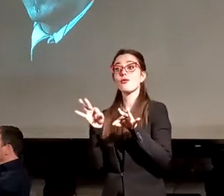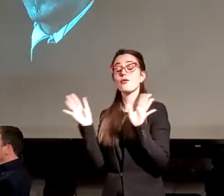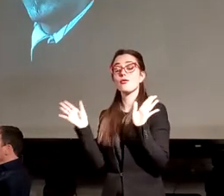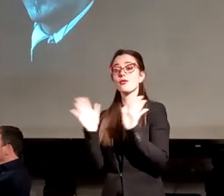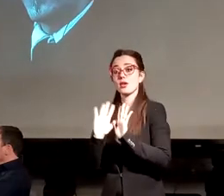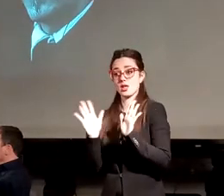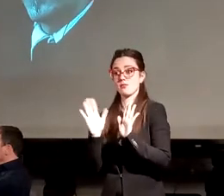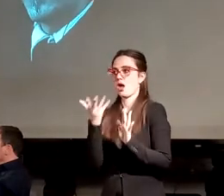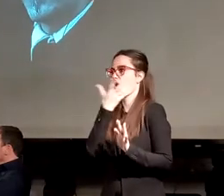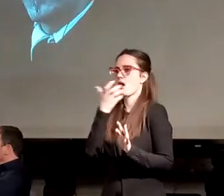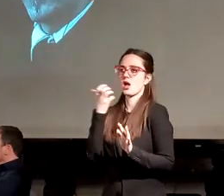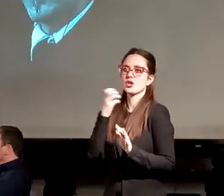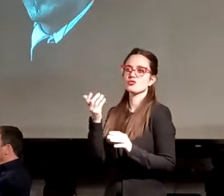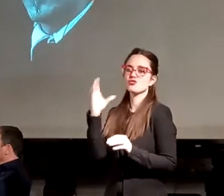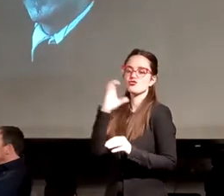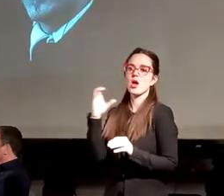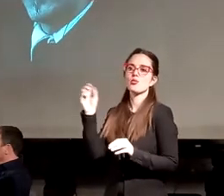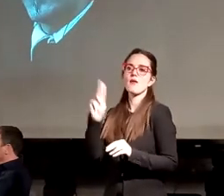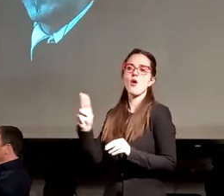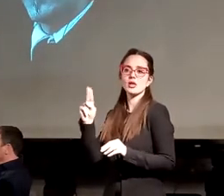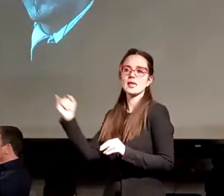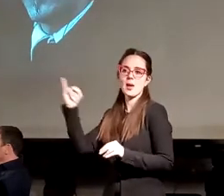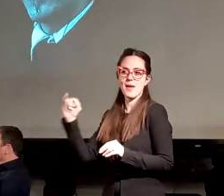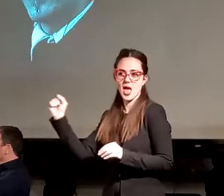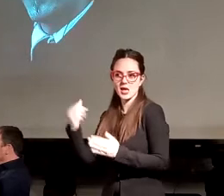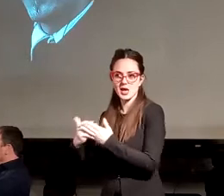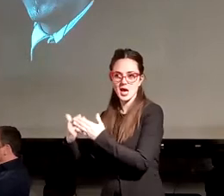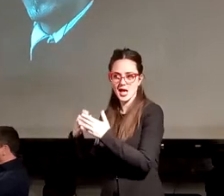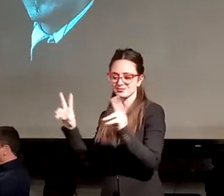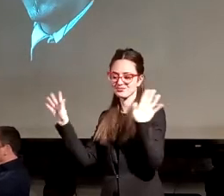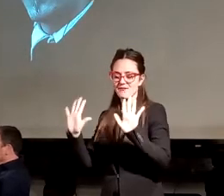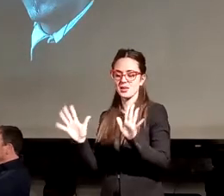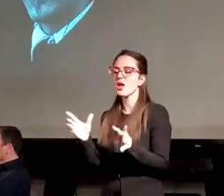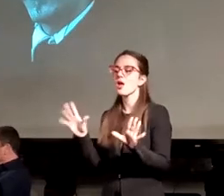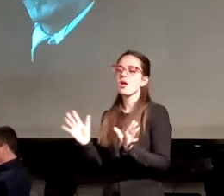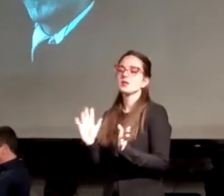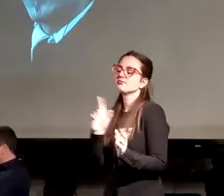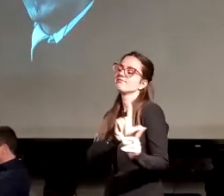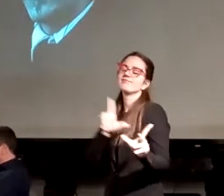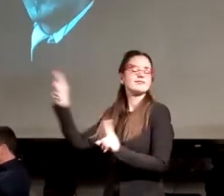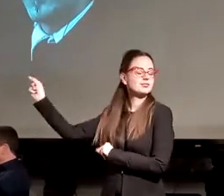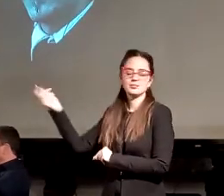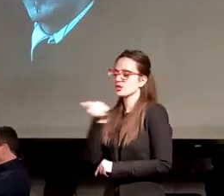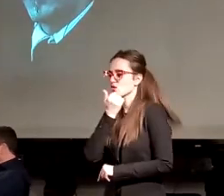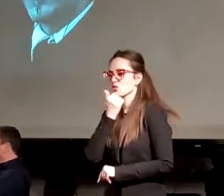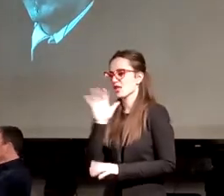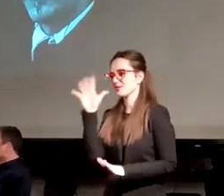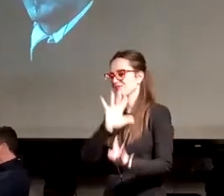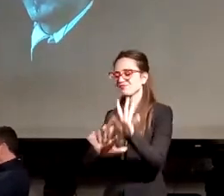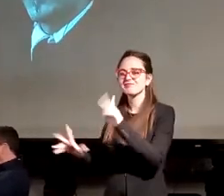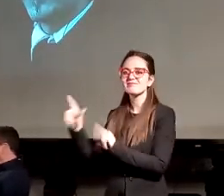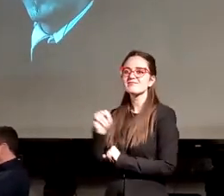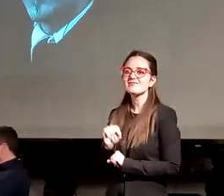va bene io ho finito con l'associazione un film e non c'entra niente soprendendo la deriva delle tic e aiuti